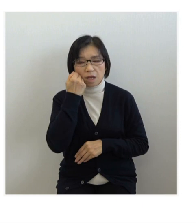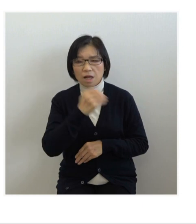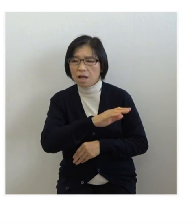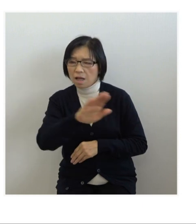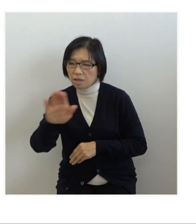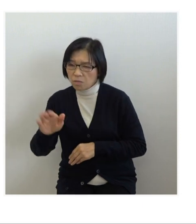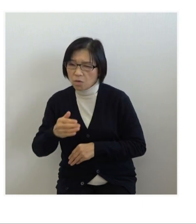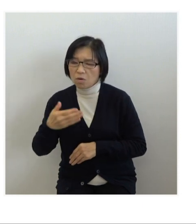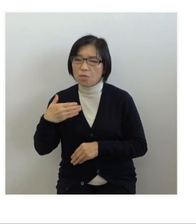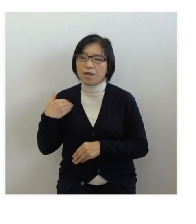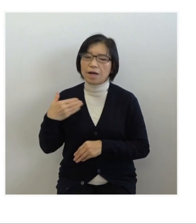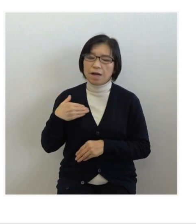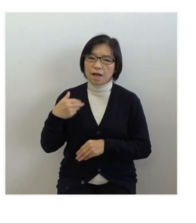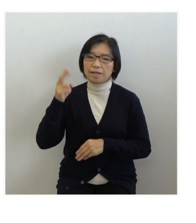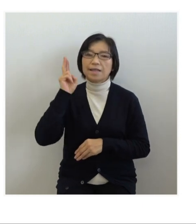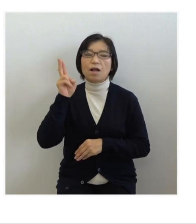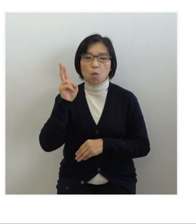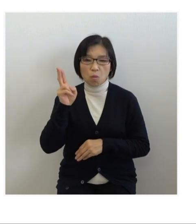ってもらえないだろう。